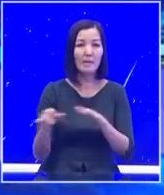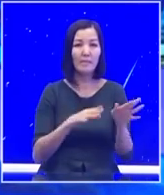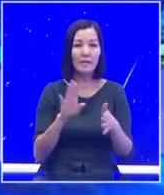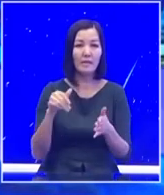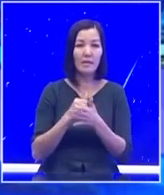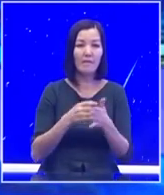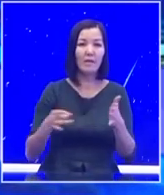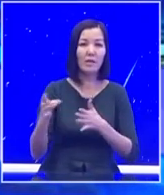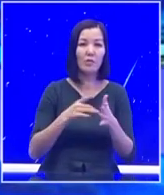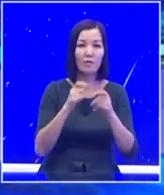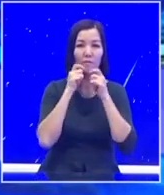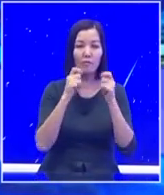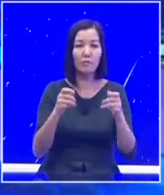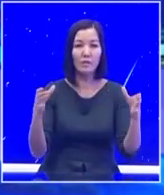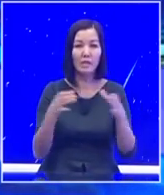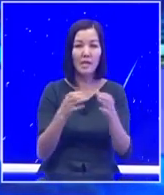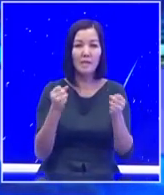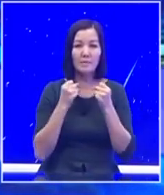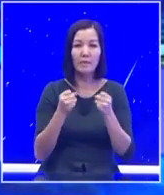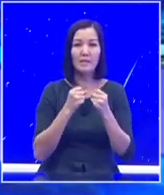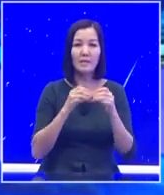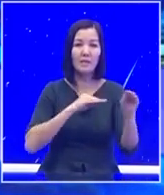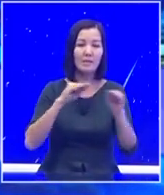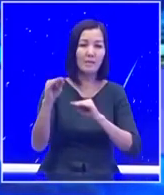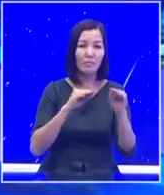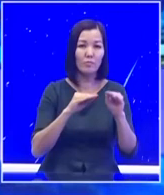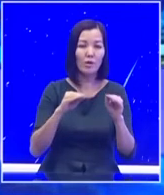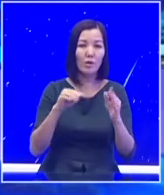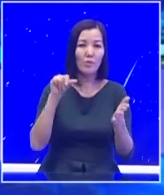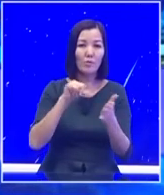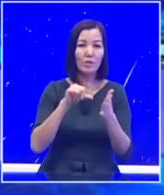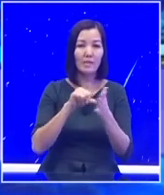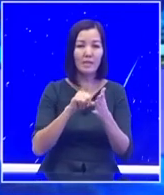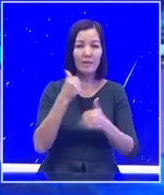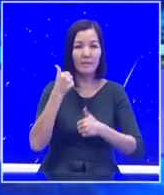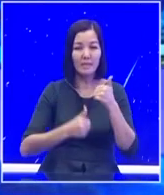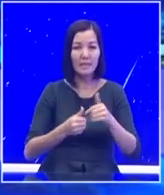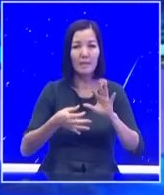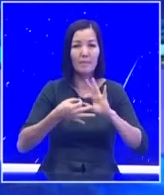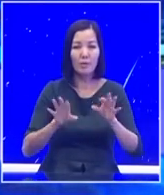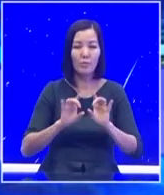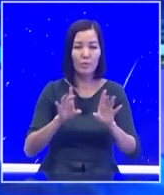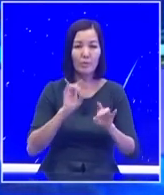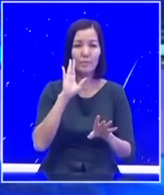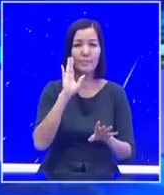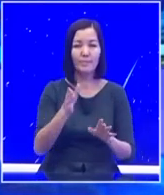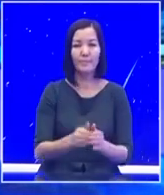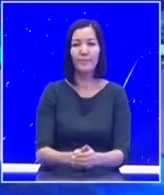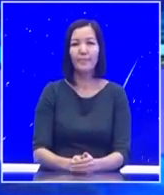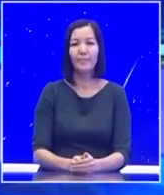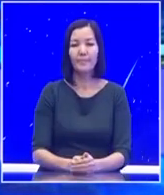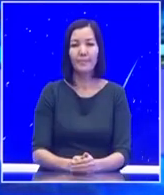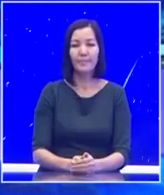На мероприятии глава региона Жолан Умаров вручил комплекты спортивной экипировки участникам состязания. Подробности в